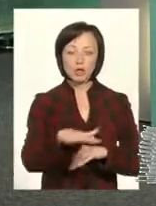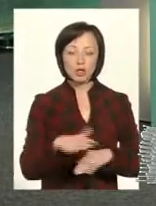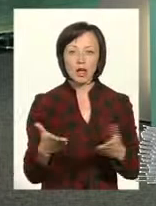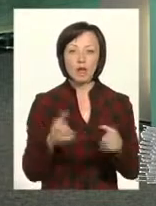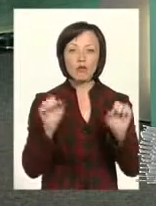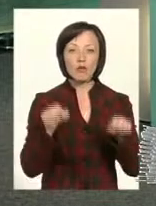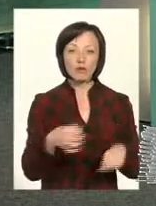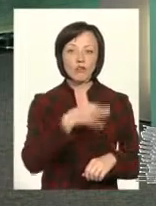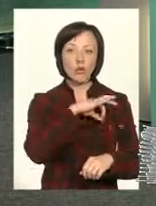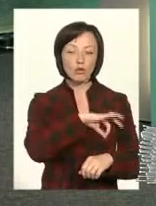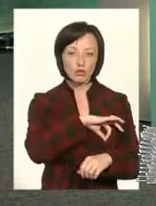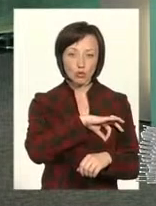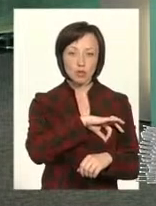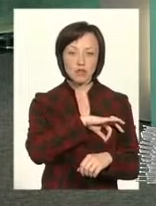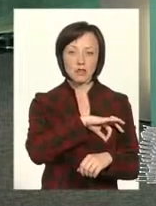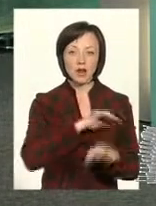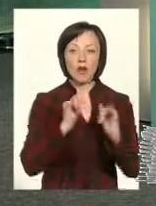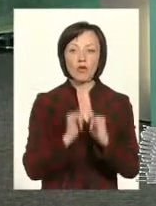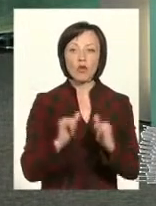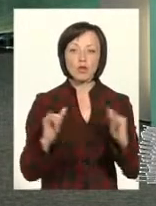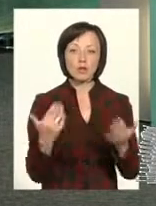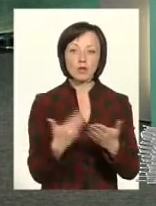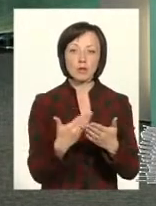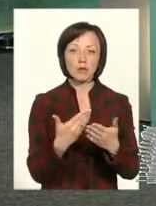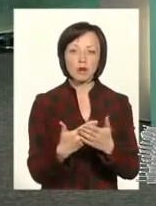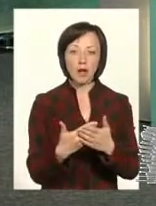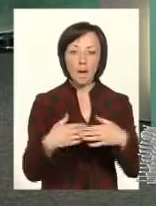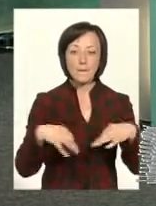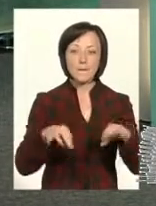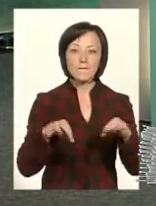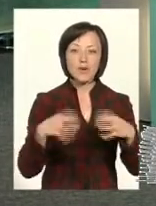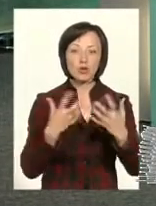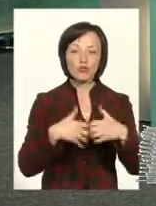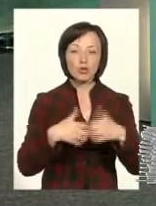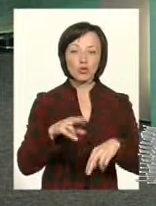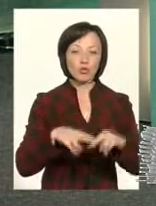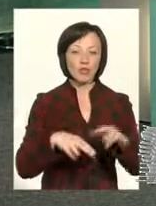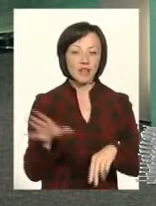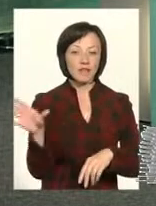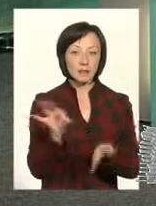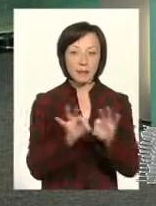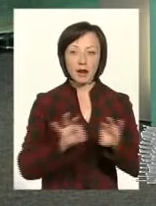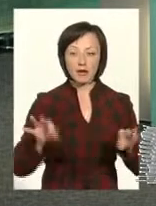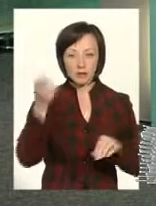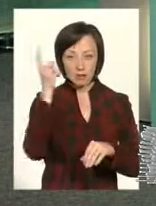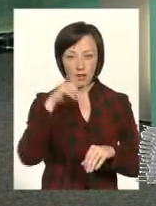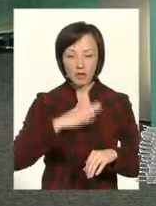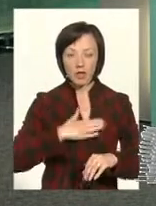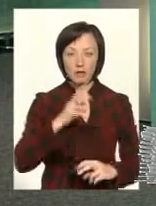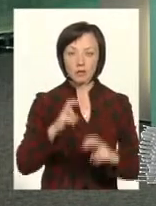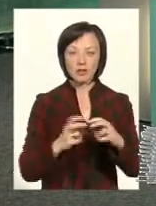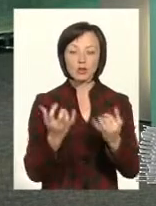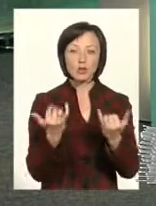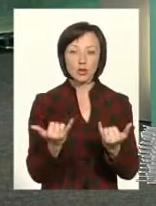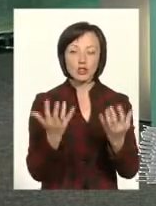які можуть використовуватися в розвитку, наприклад, машинобудування. Ми всі прекрасно знаємо наші підприємства, які на